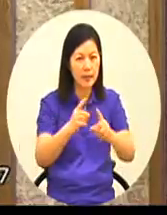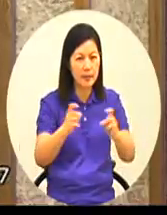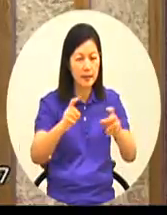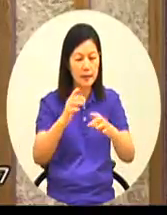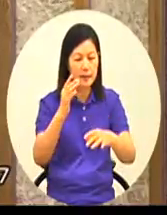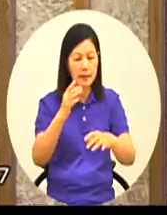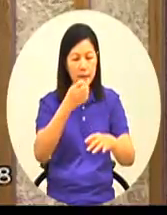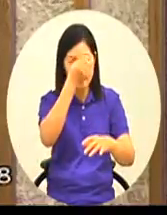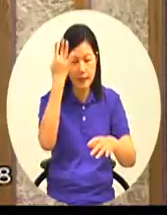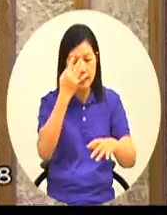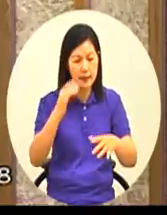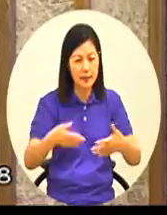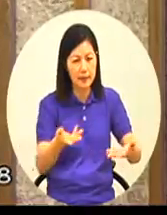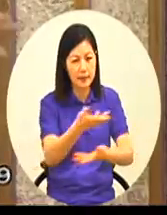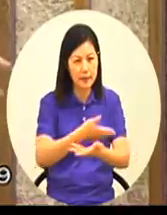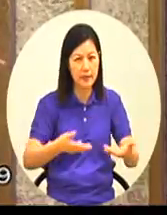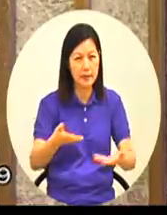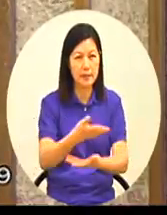轻人的交流，不管是